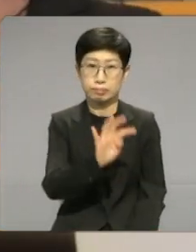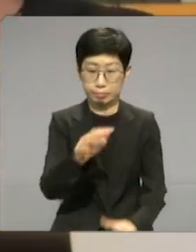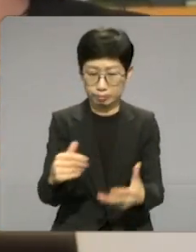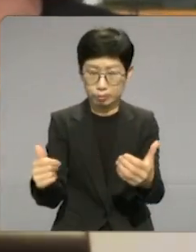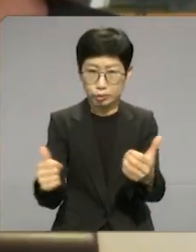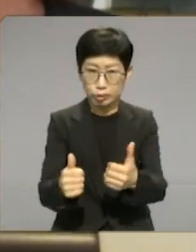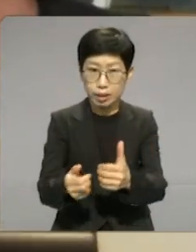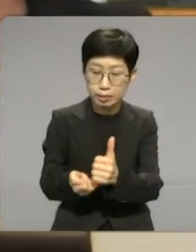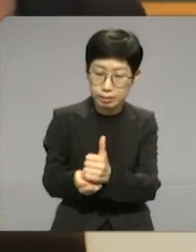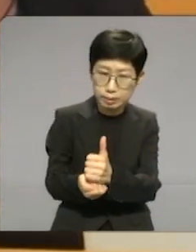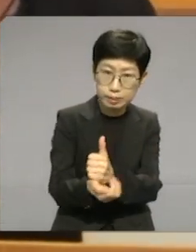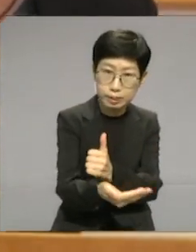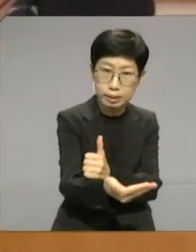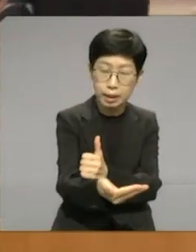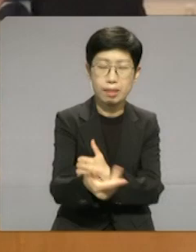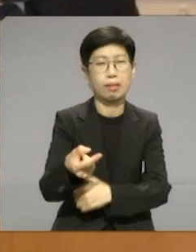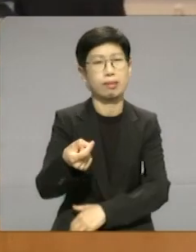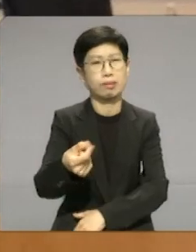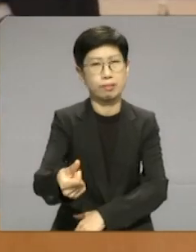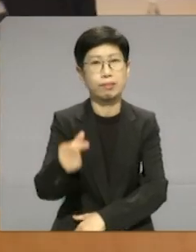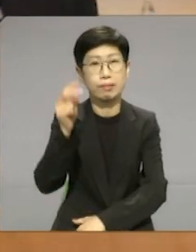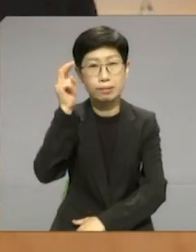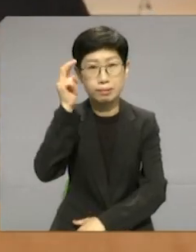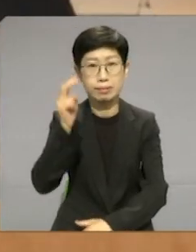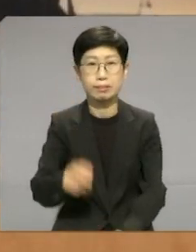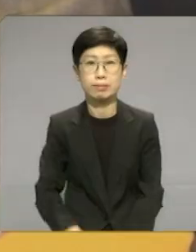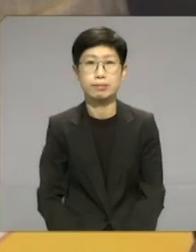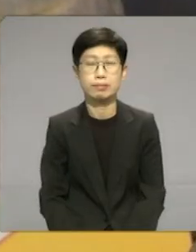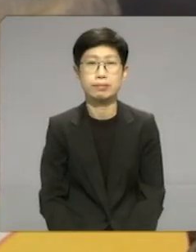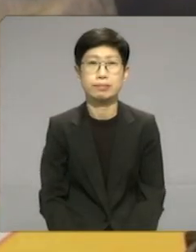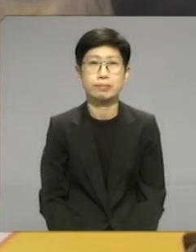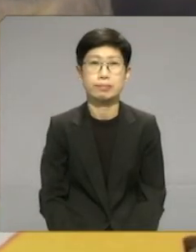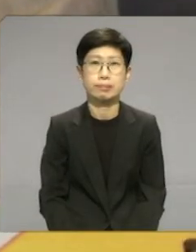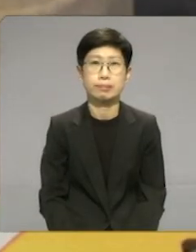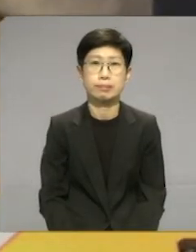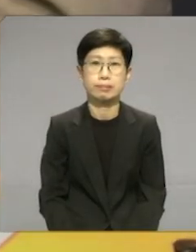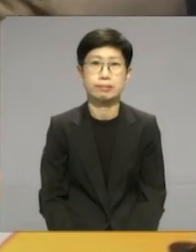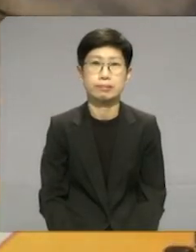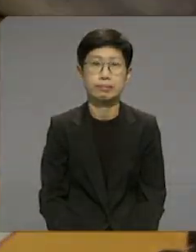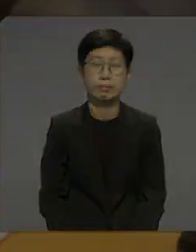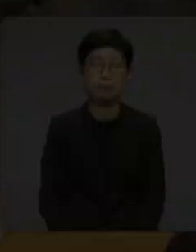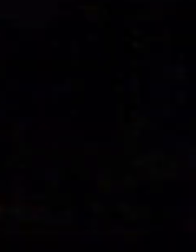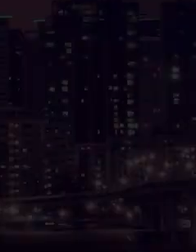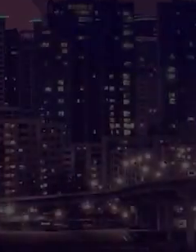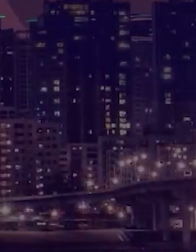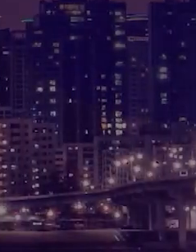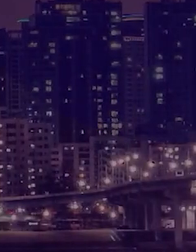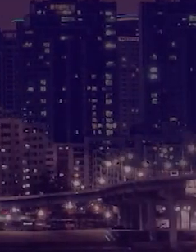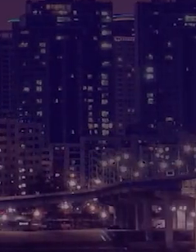유럽의회에 미치는 영향력도 제한적일 것으로 전망됩니다. 월드뉴스 김준우입니다.